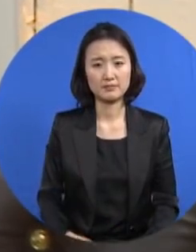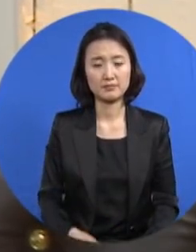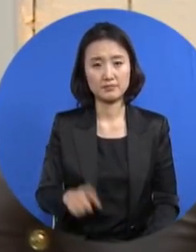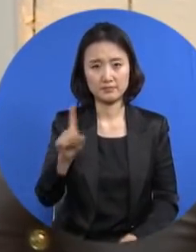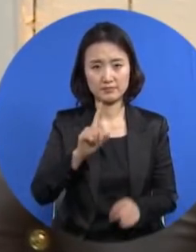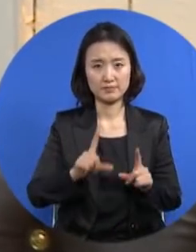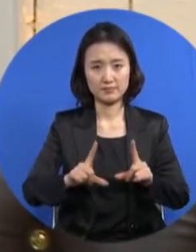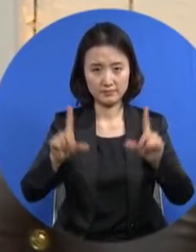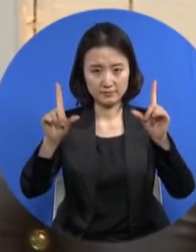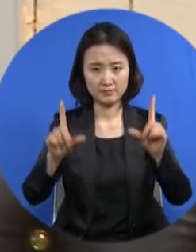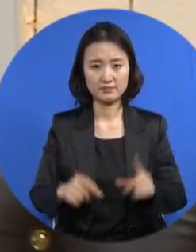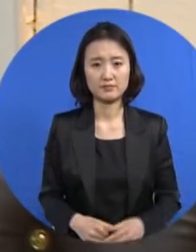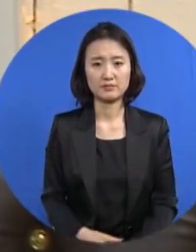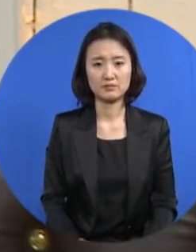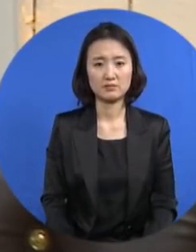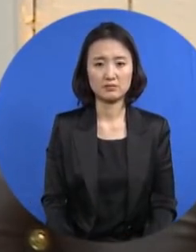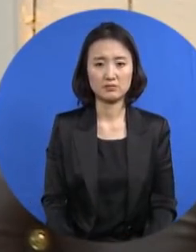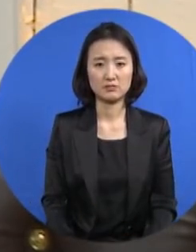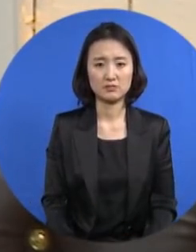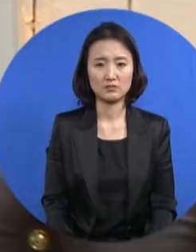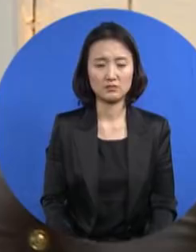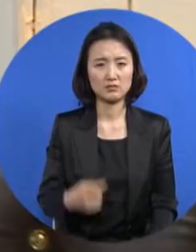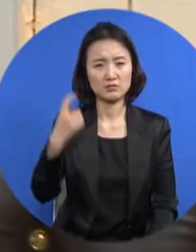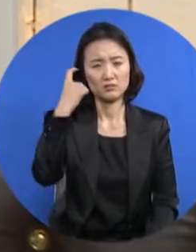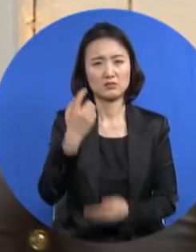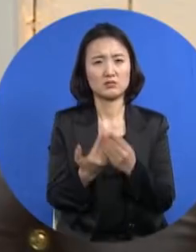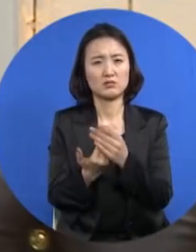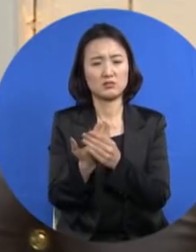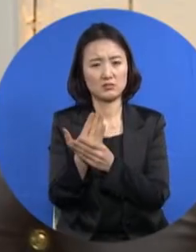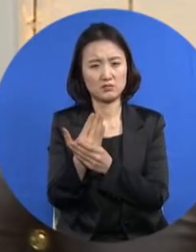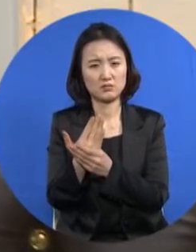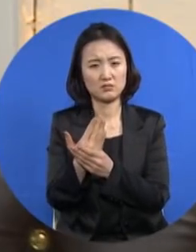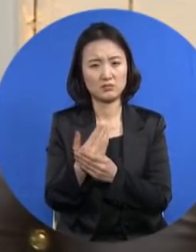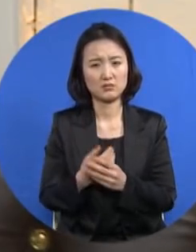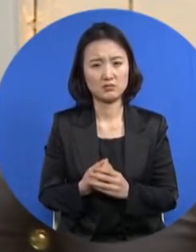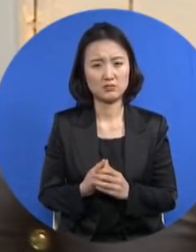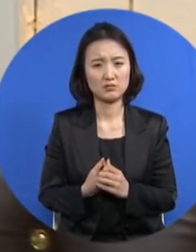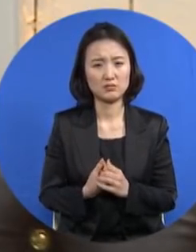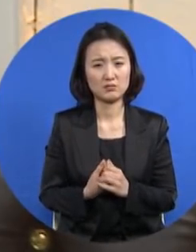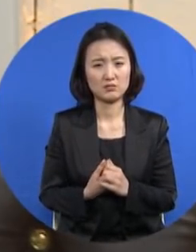어느 날부터 이런 생각이 들어요. 아,